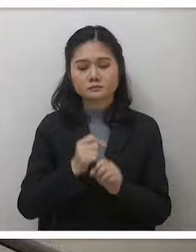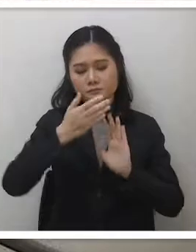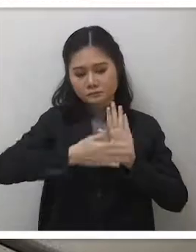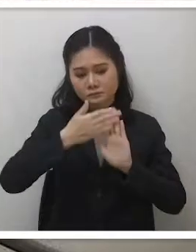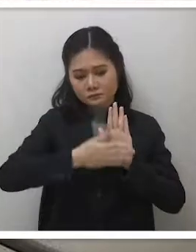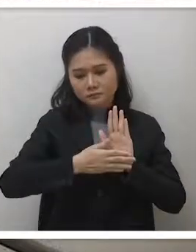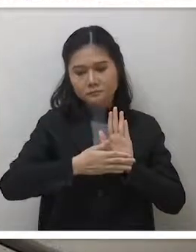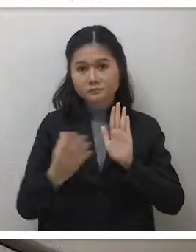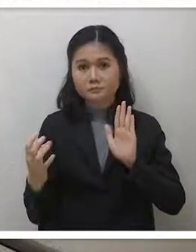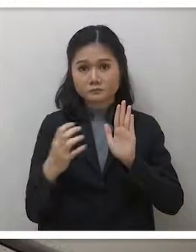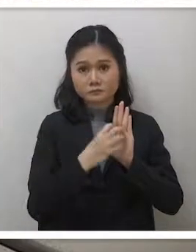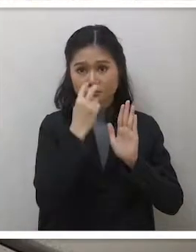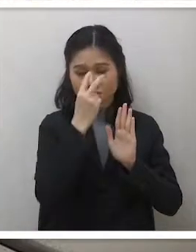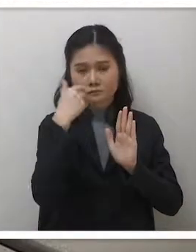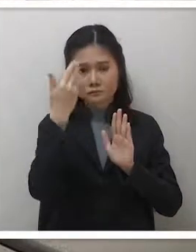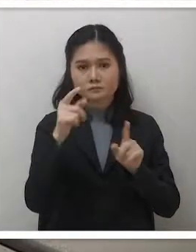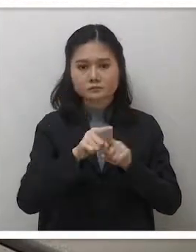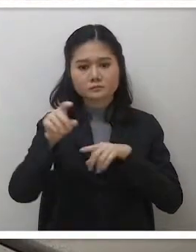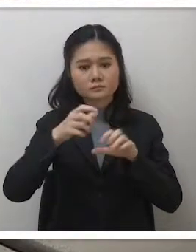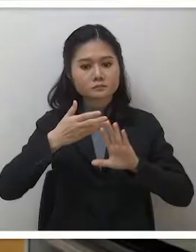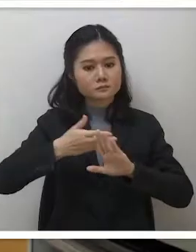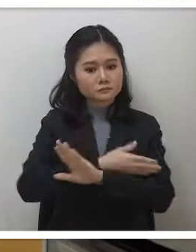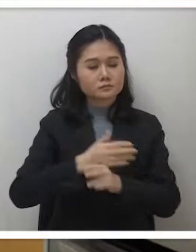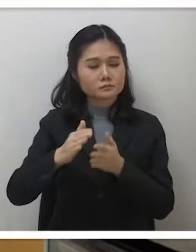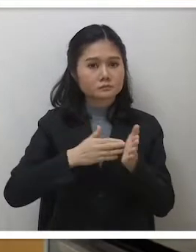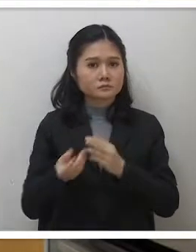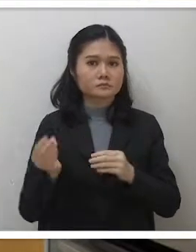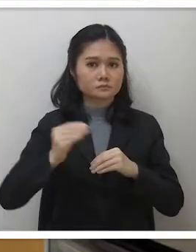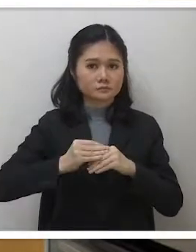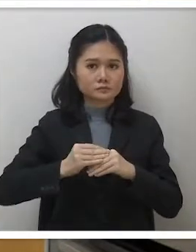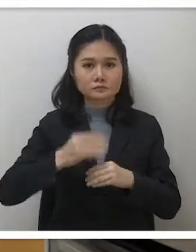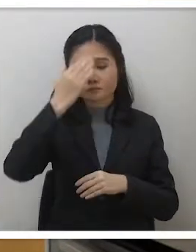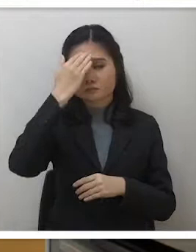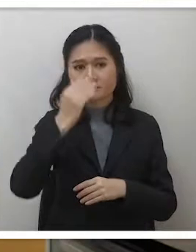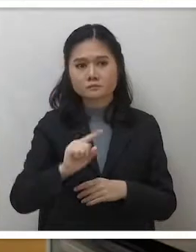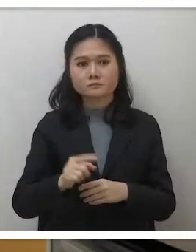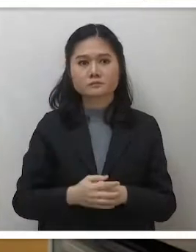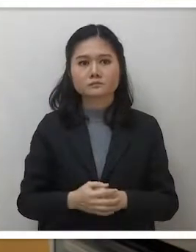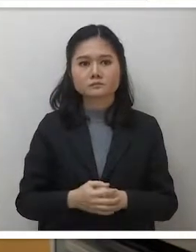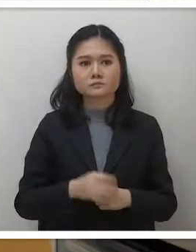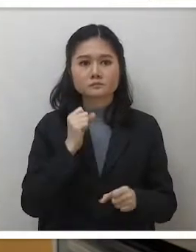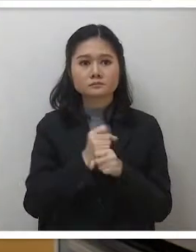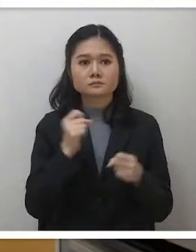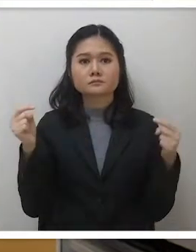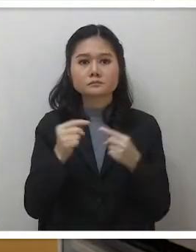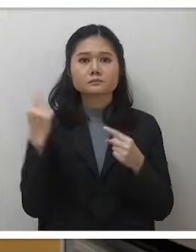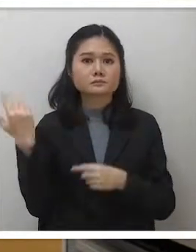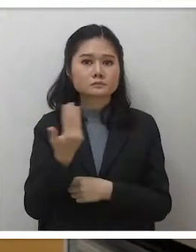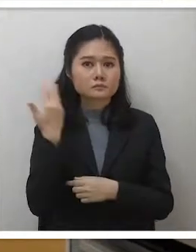างอาจจะวางก่อนที่จะเติมสีเพื่อให้มันเข้ากับบรรยาก